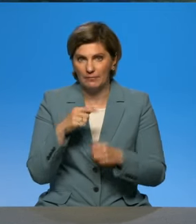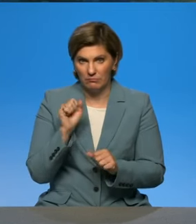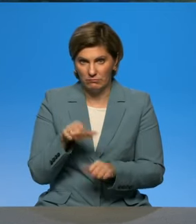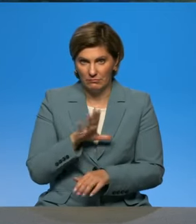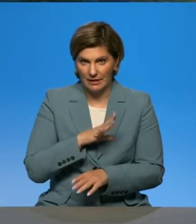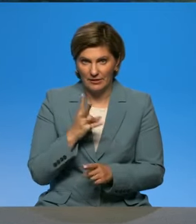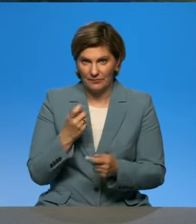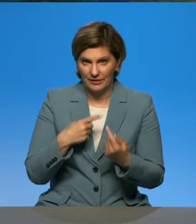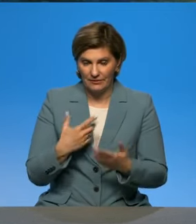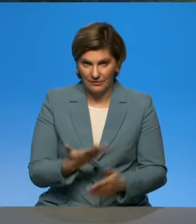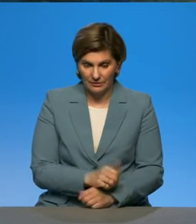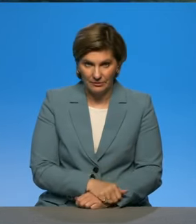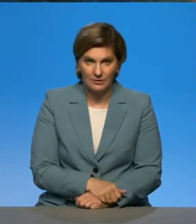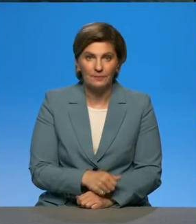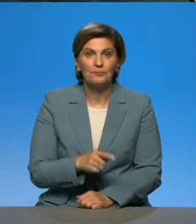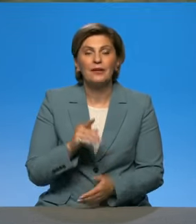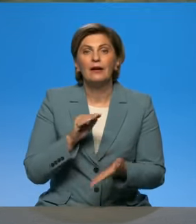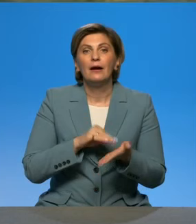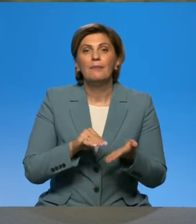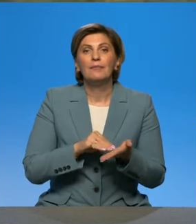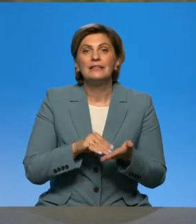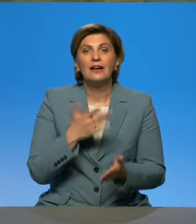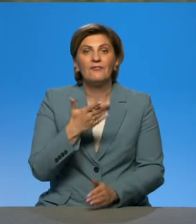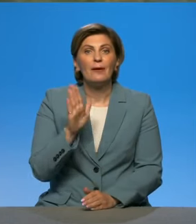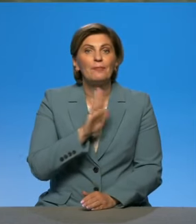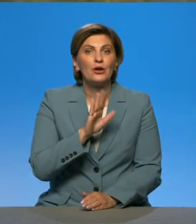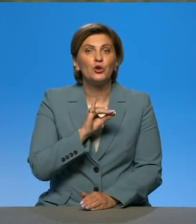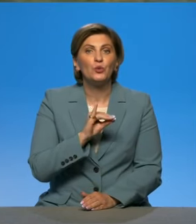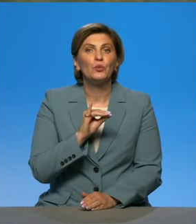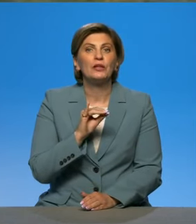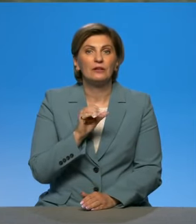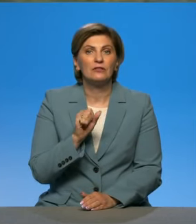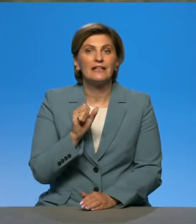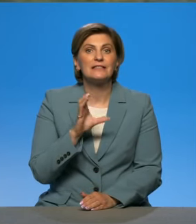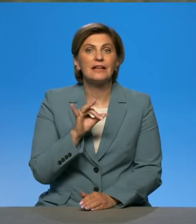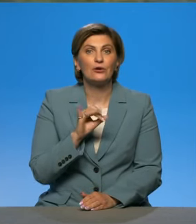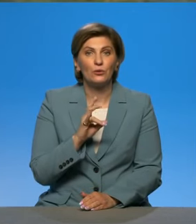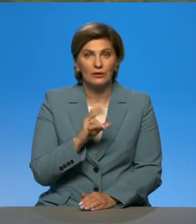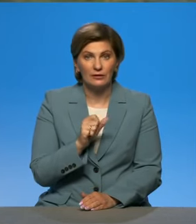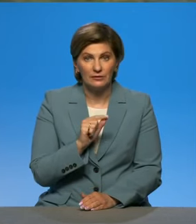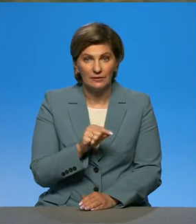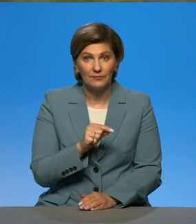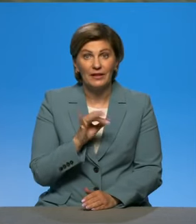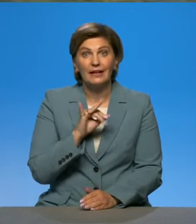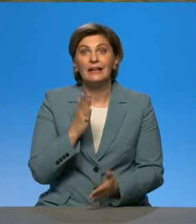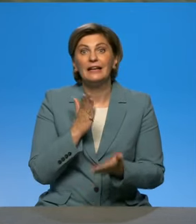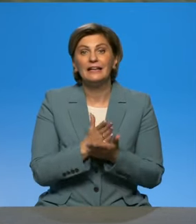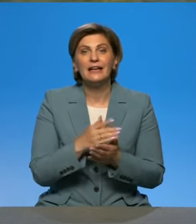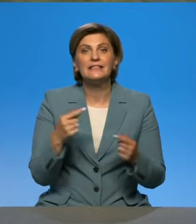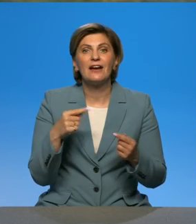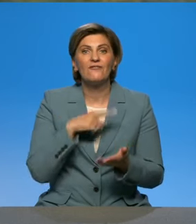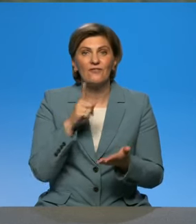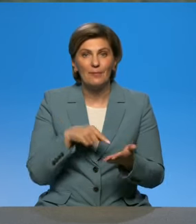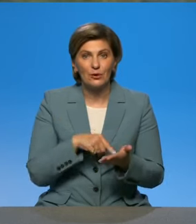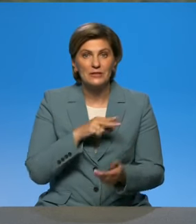передает привет от Юрия Сергеевича Сорокина, если... Да? Вам? Возможно. Да, по всей видимости. И есть конкретные вопросы. Пермский